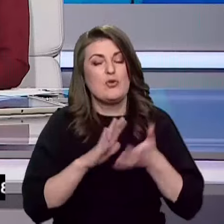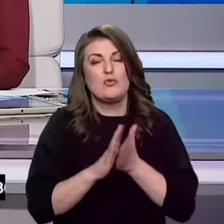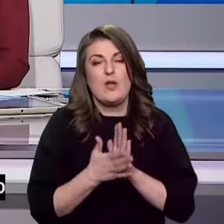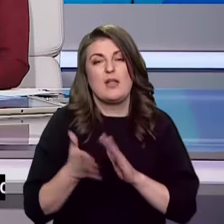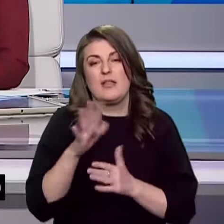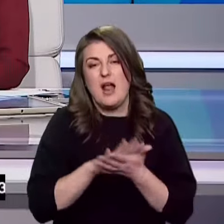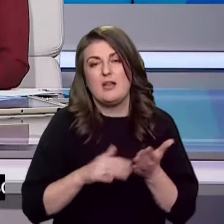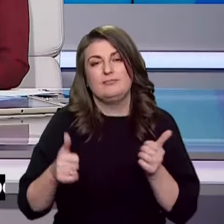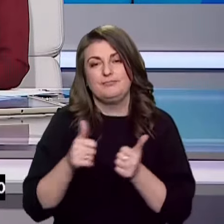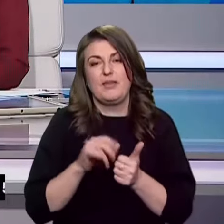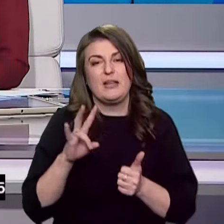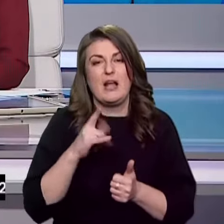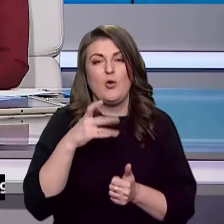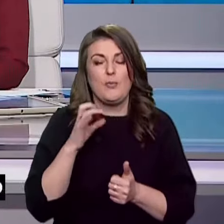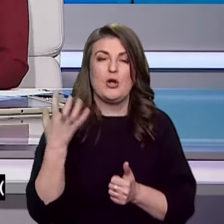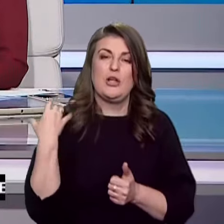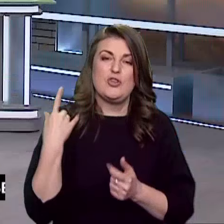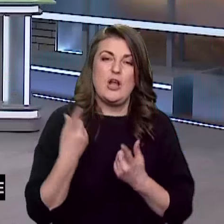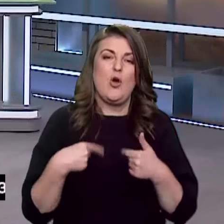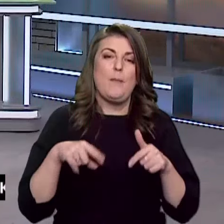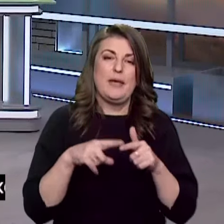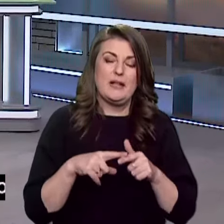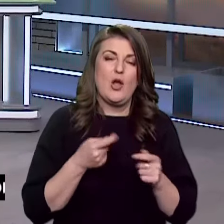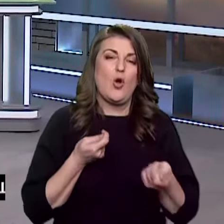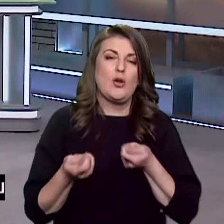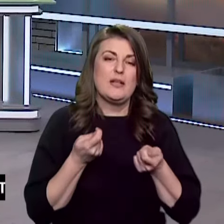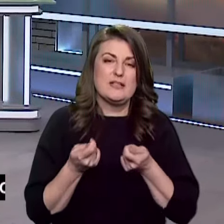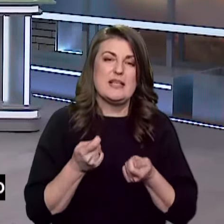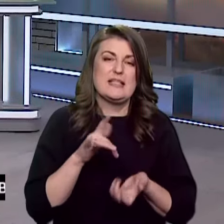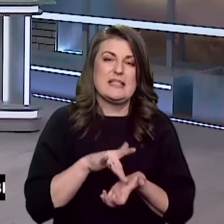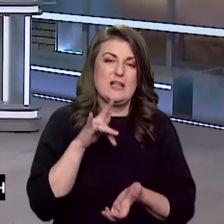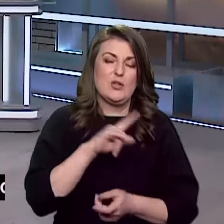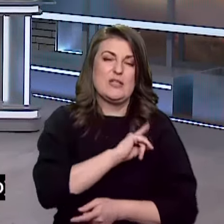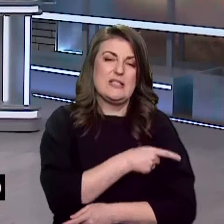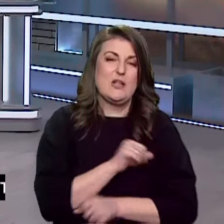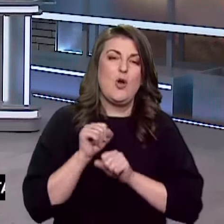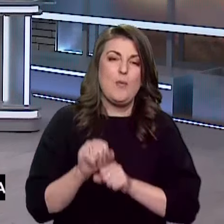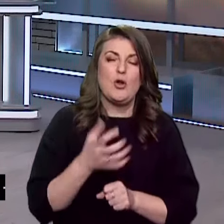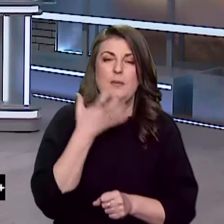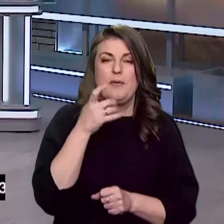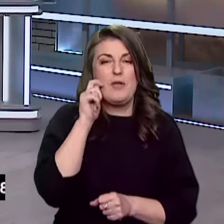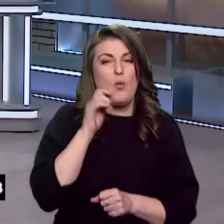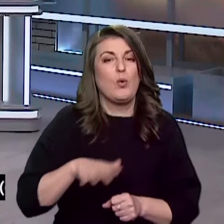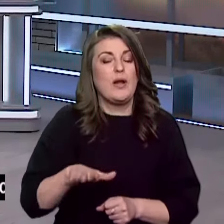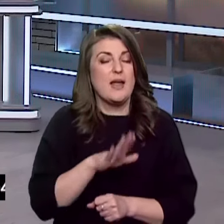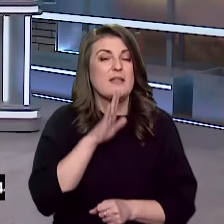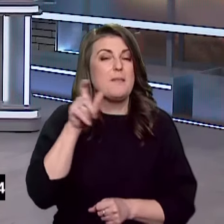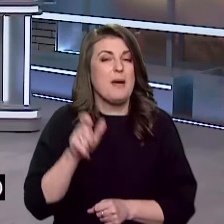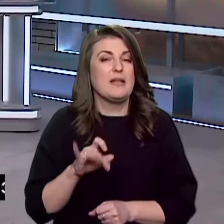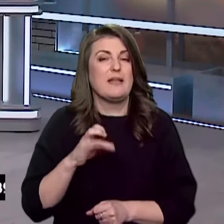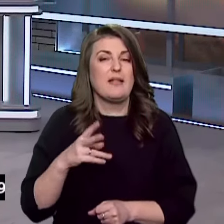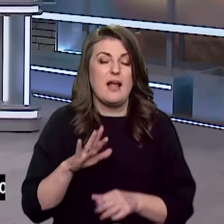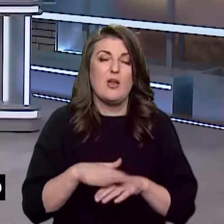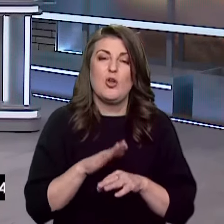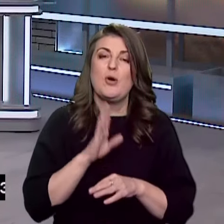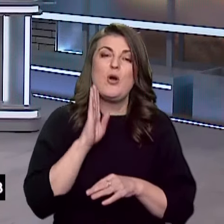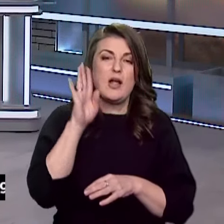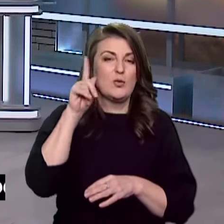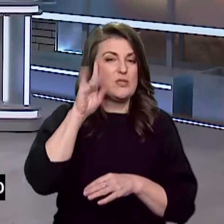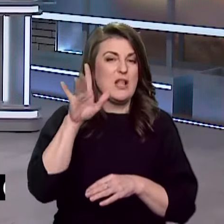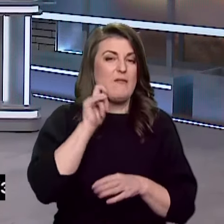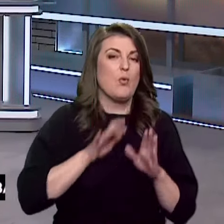Далі долучаємо Наталію Гуменюк, начальницю об'єднаного координаційного прес-центру Сил оборони Півдня України. Пані Наталю, доброго ранку, слава